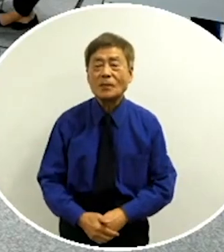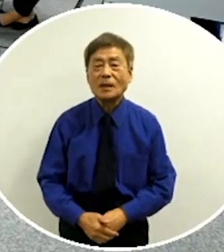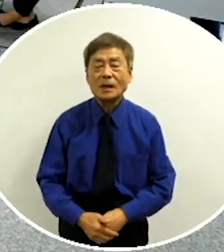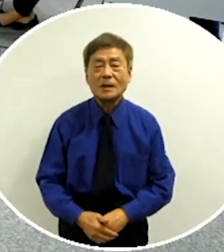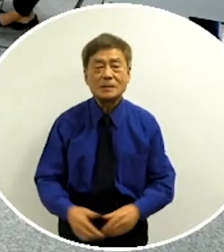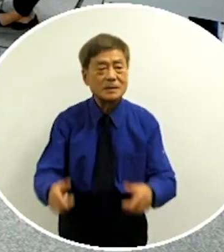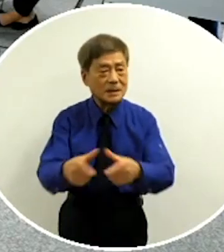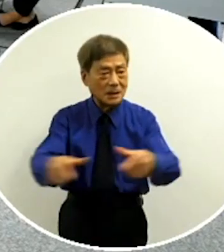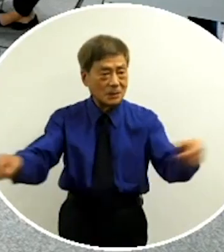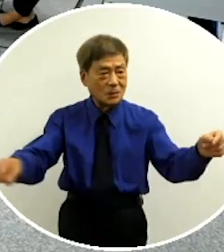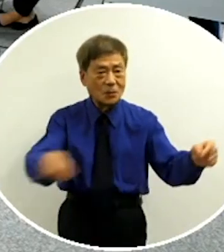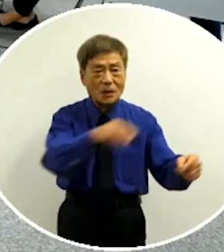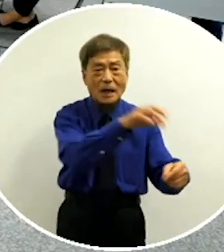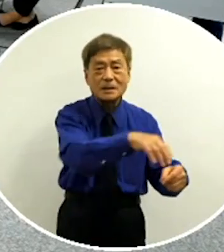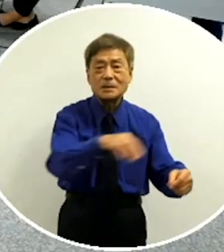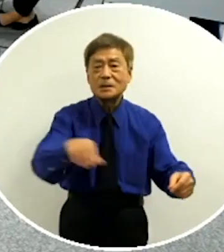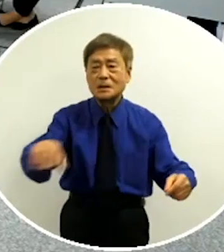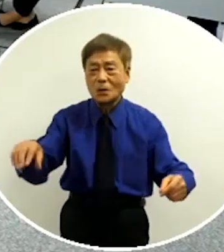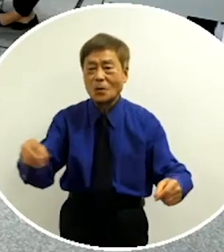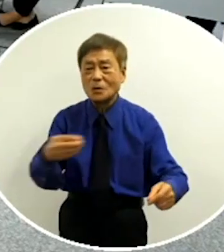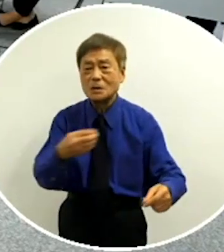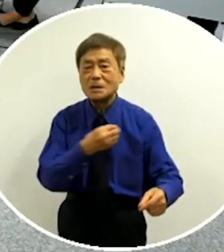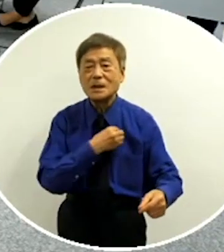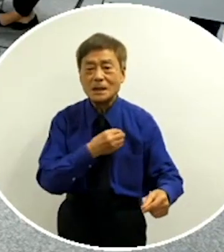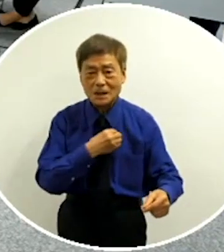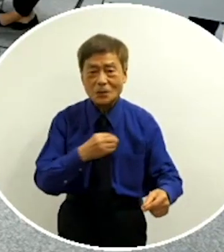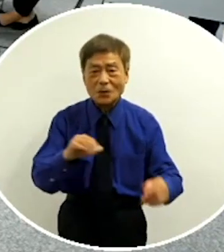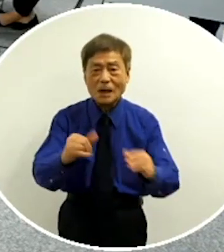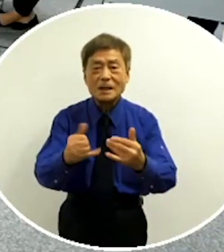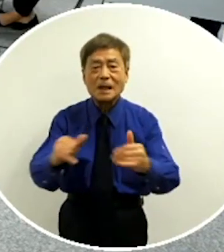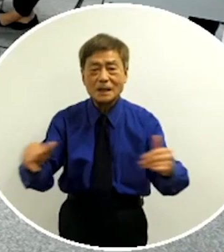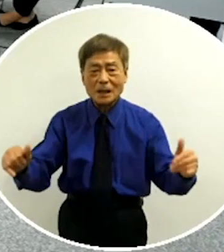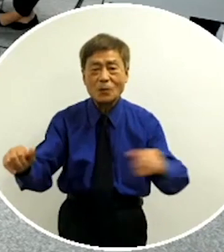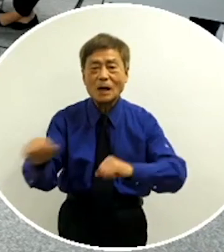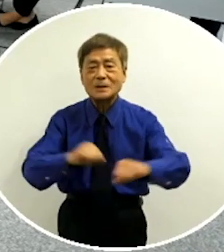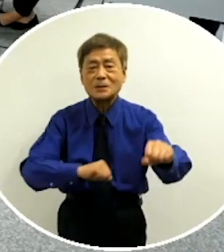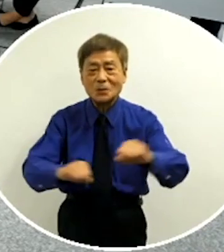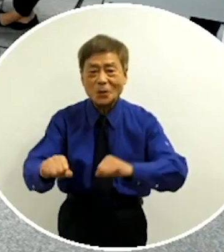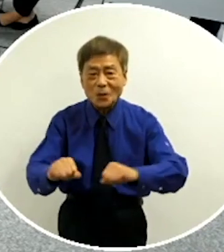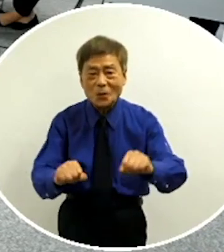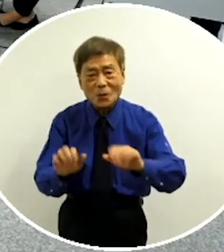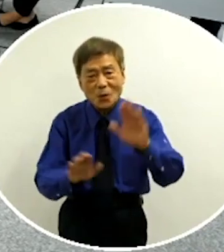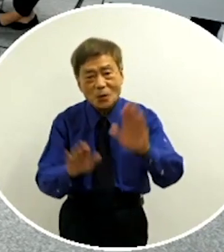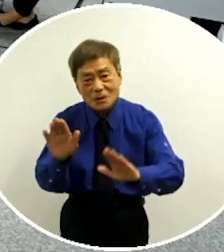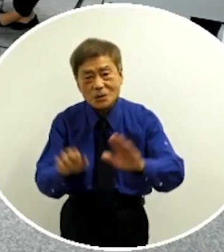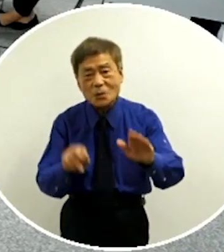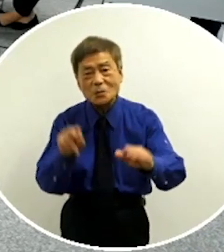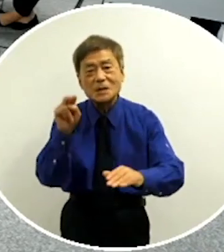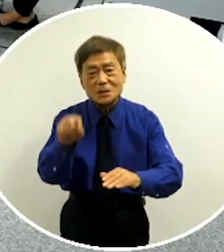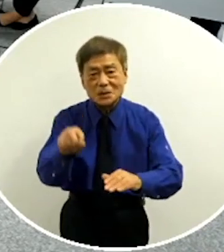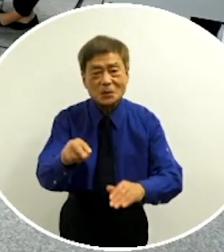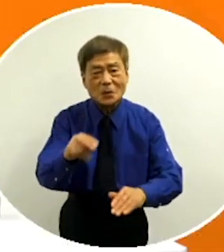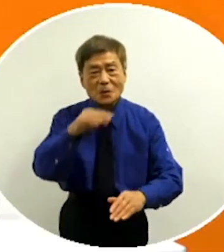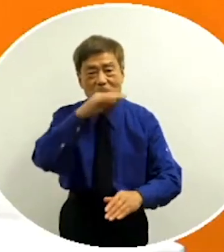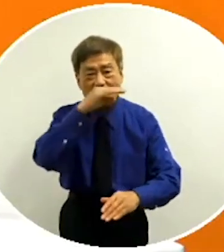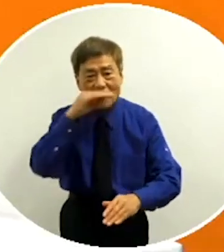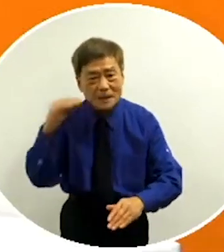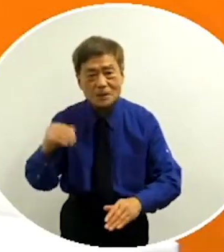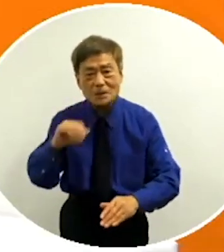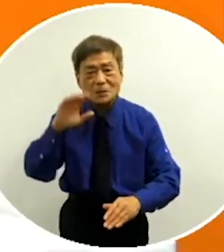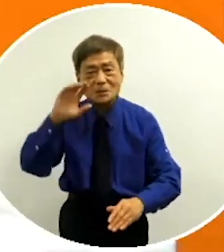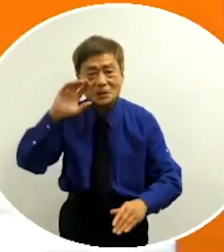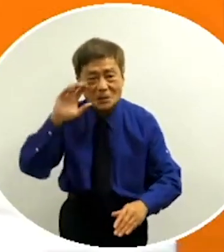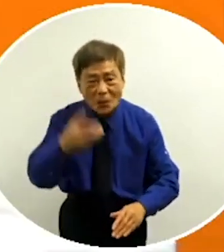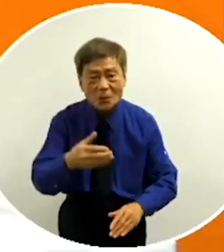さんの活動を見ているとやっぱりすごいな魂差があるなと思うこと多々ありましてそれはいろんなその